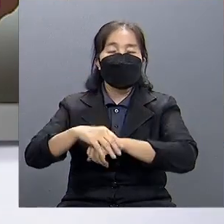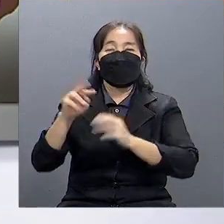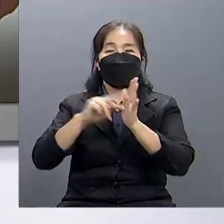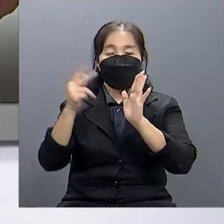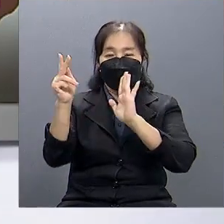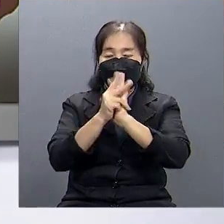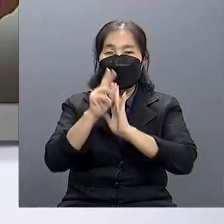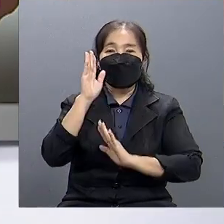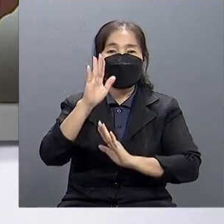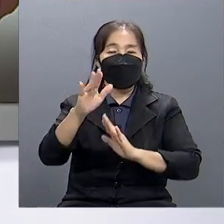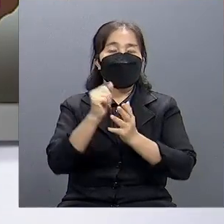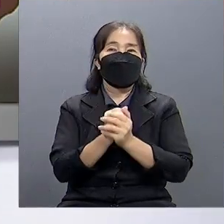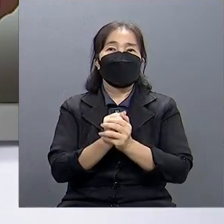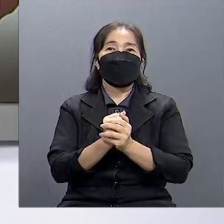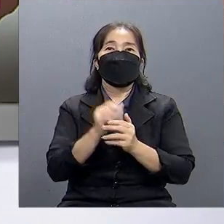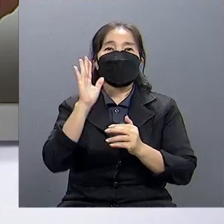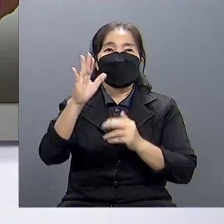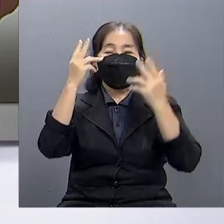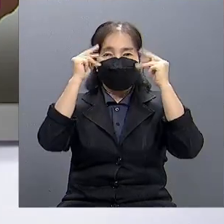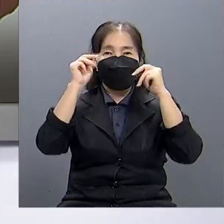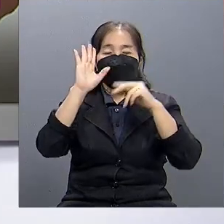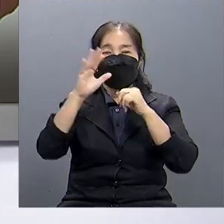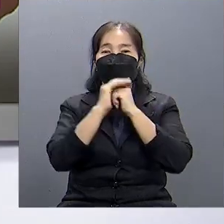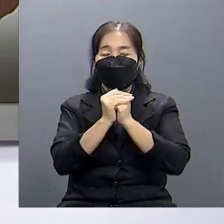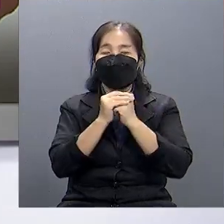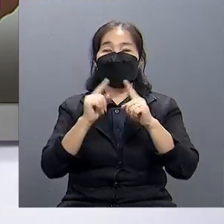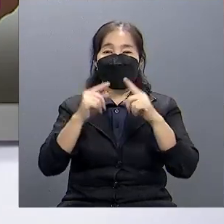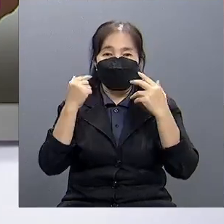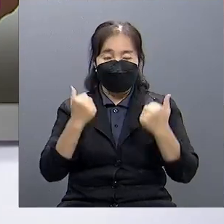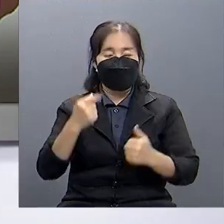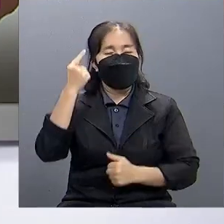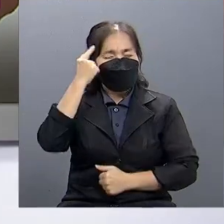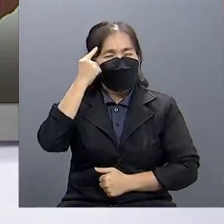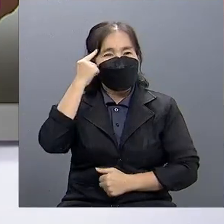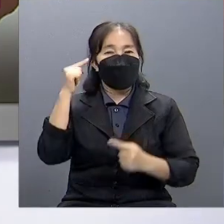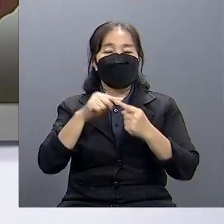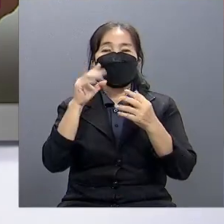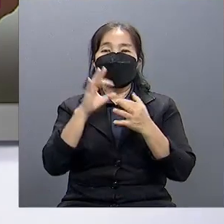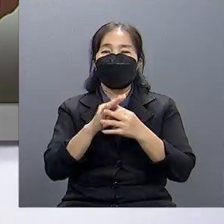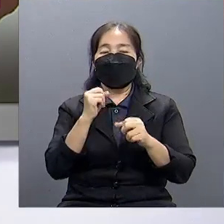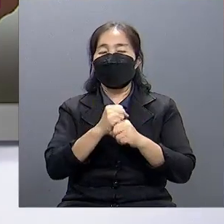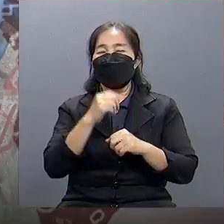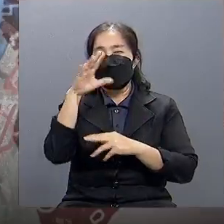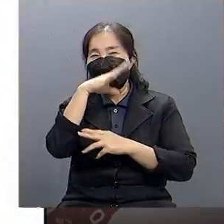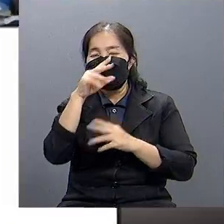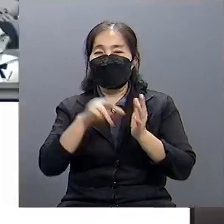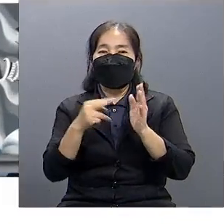สีจิ้นผิงค่ะแม้ว่านโยบายนี้จะถูกบางคนวิพากษ์วิจารณ์ว่าเป็นการตัดขาฝ่ายตรงข้ามก็ต